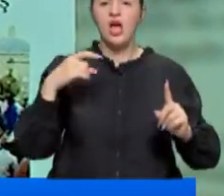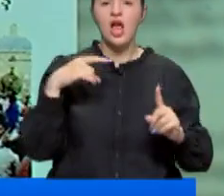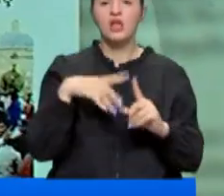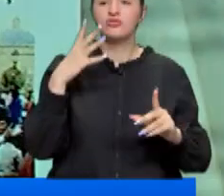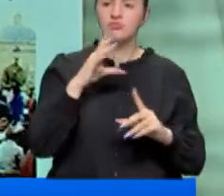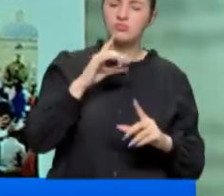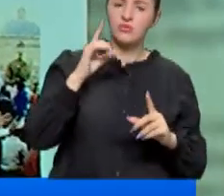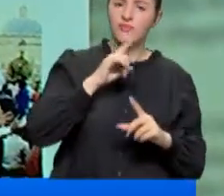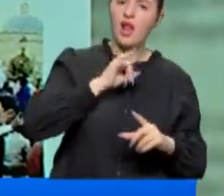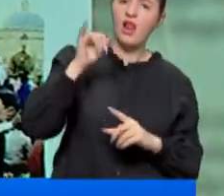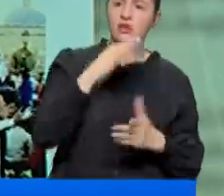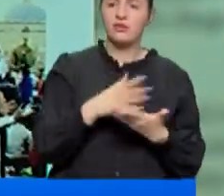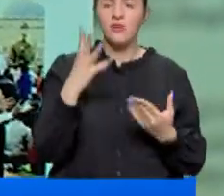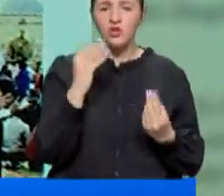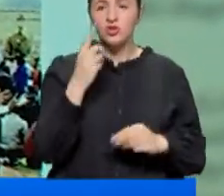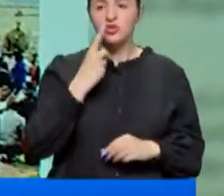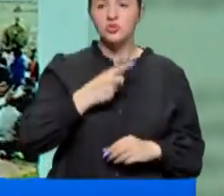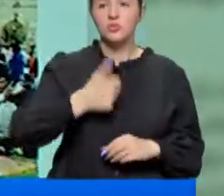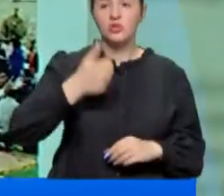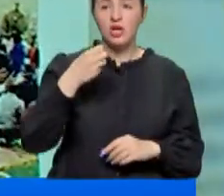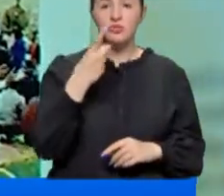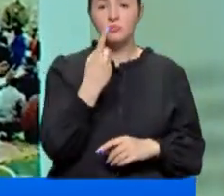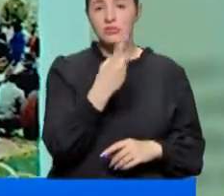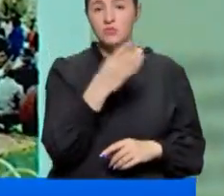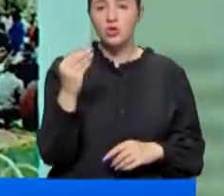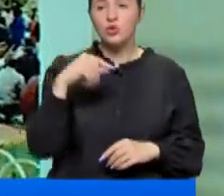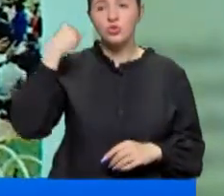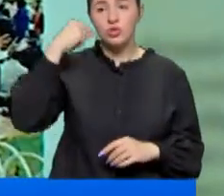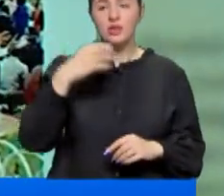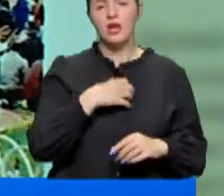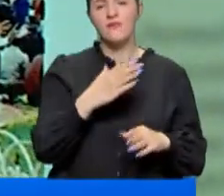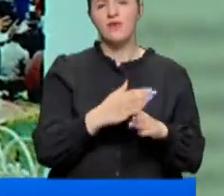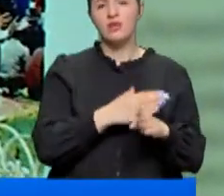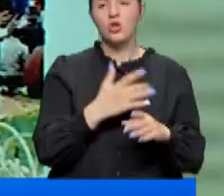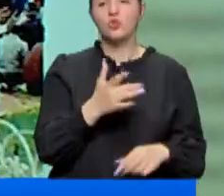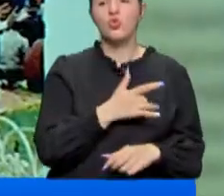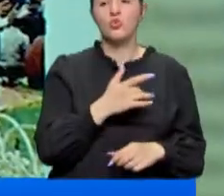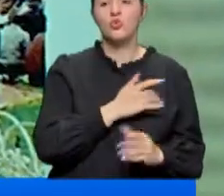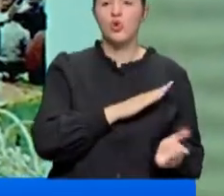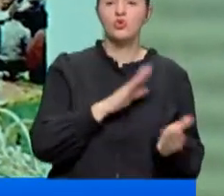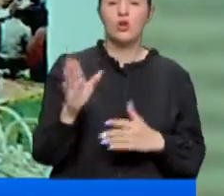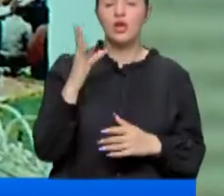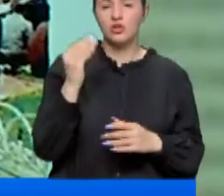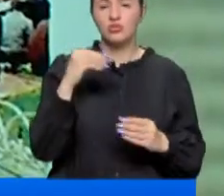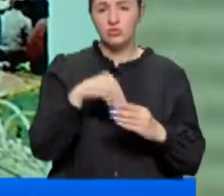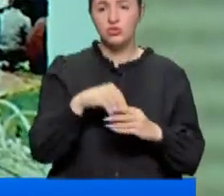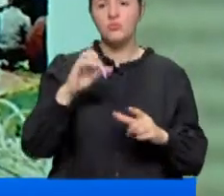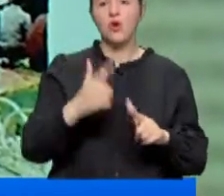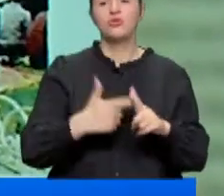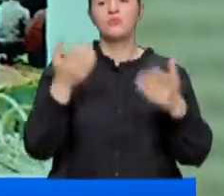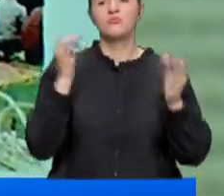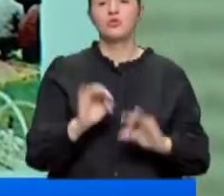eleştirileri sürerken Cumhurbaşkanı Erdoğan 1 milyon Suriyeli'nin ülkesine gönüllü dönüşü için proje